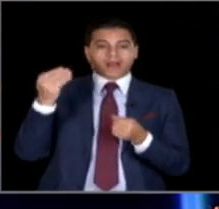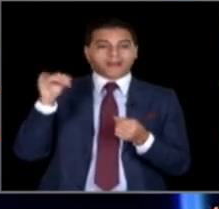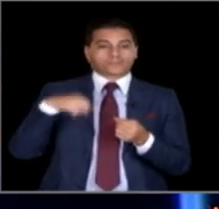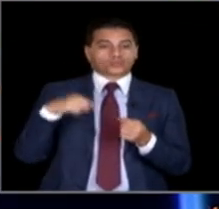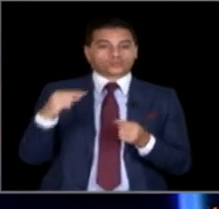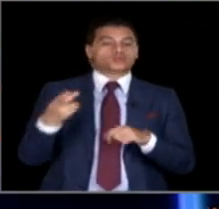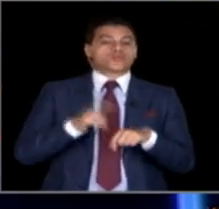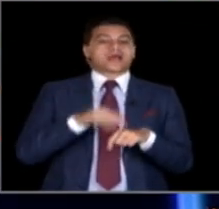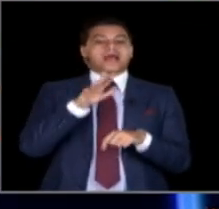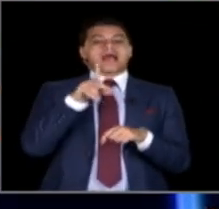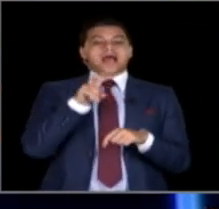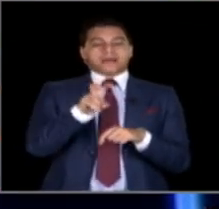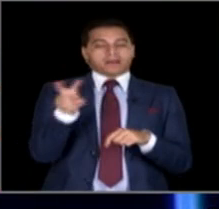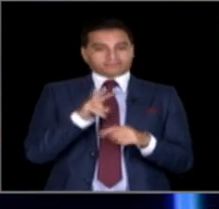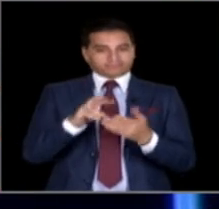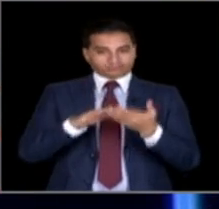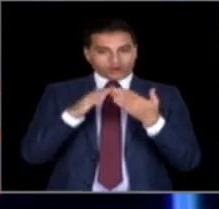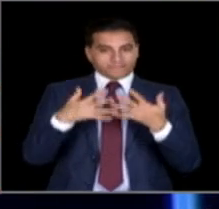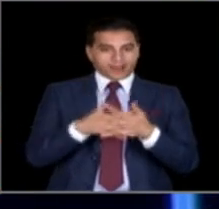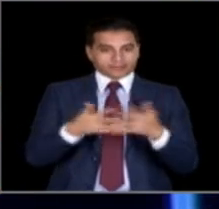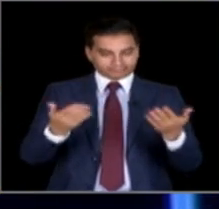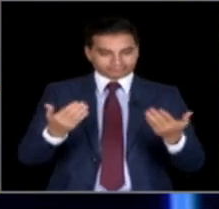محمود وهبة، هبة ومحمود.